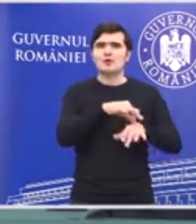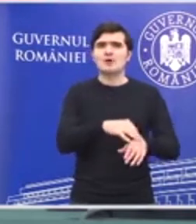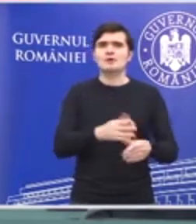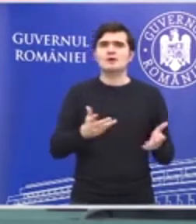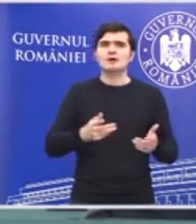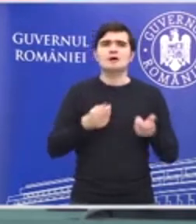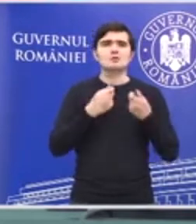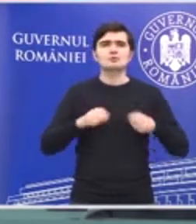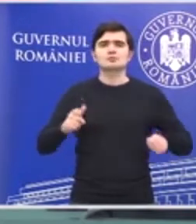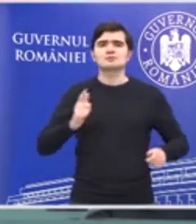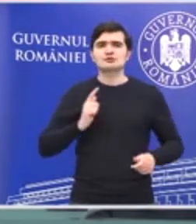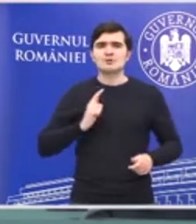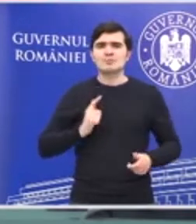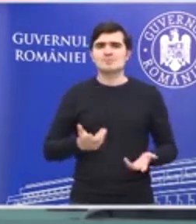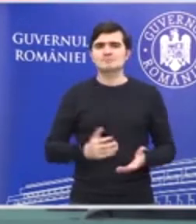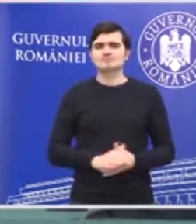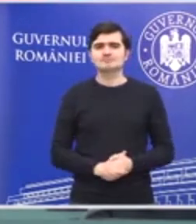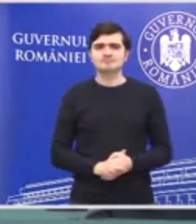toții le așteptăm.